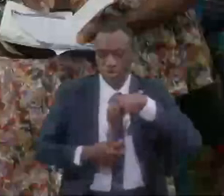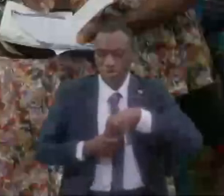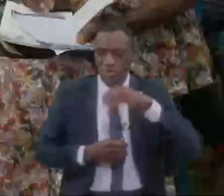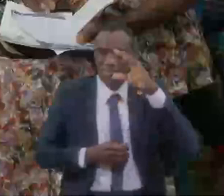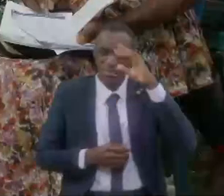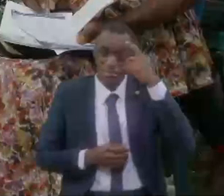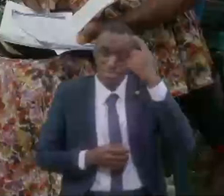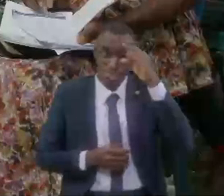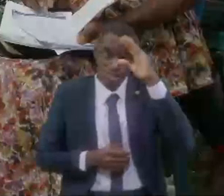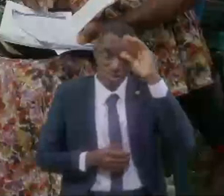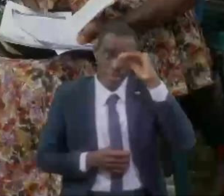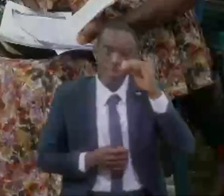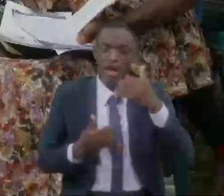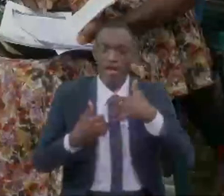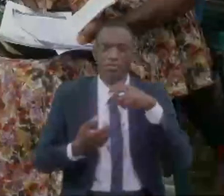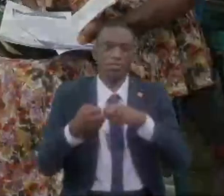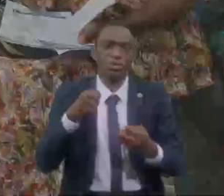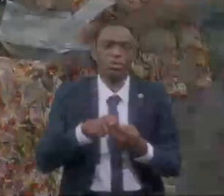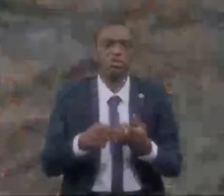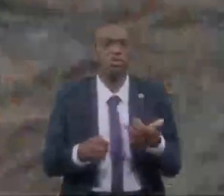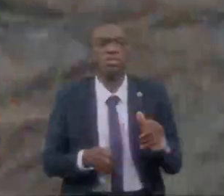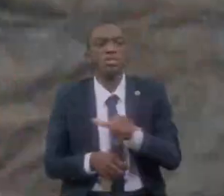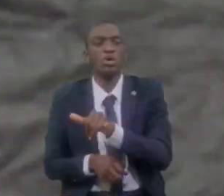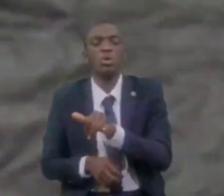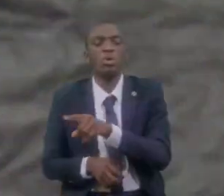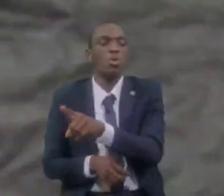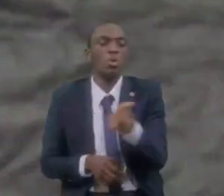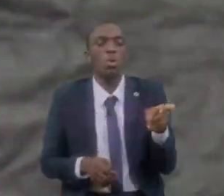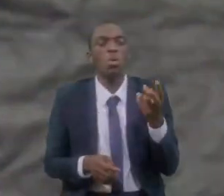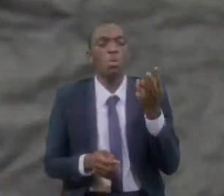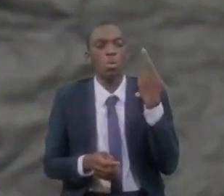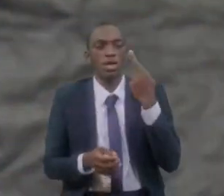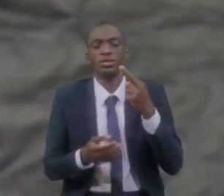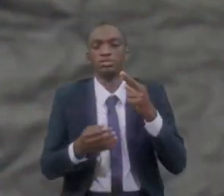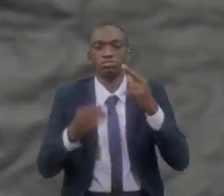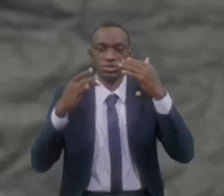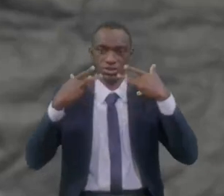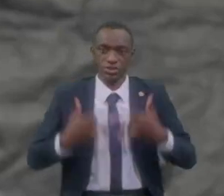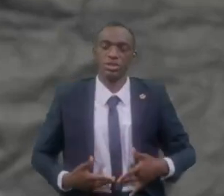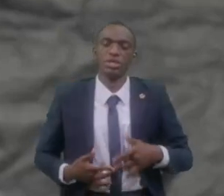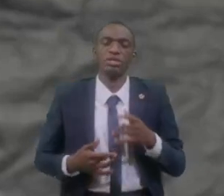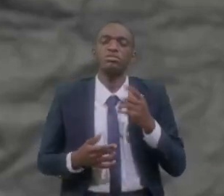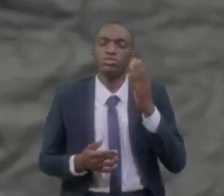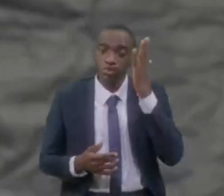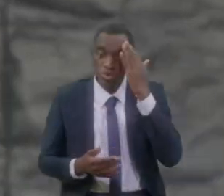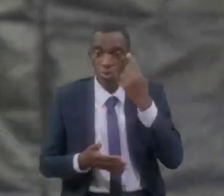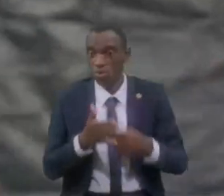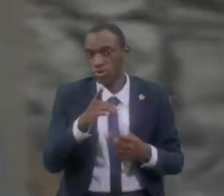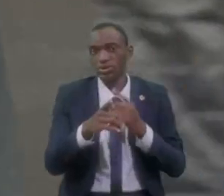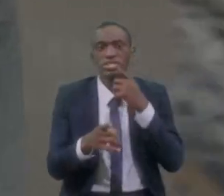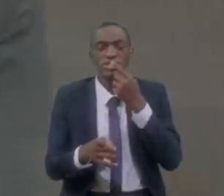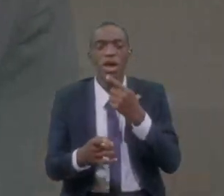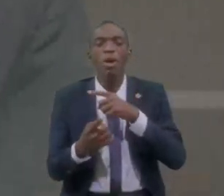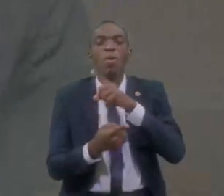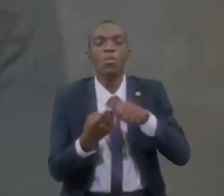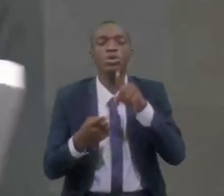avait un problème. Ils s'impatientaient Faites attention à ce que vous dites quand vous êtes